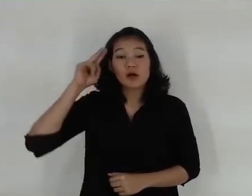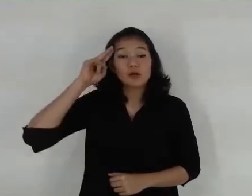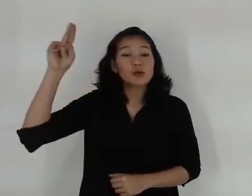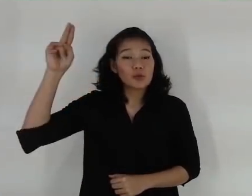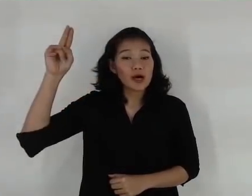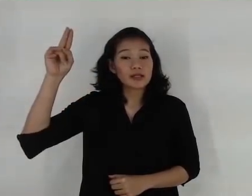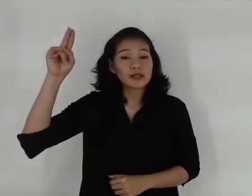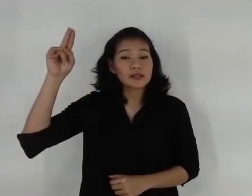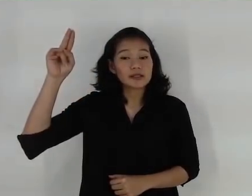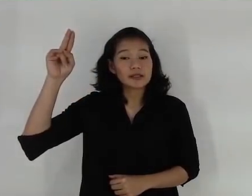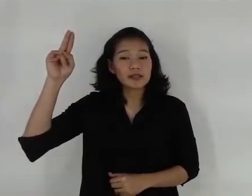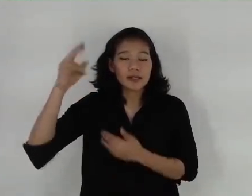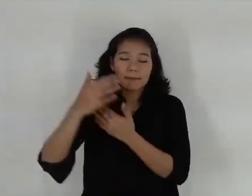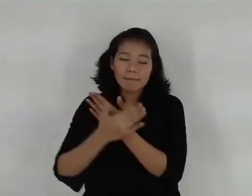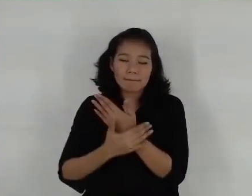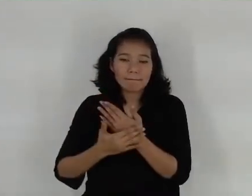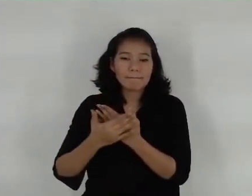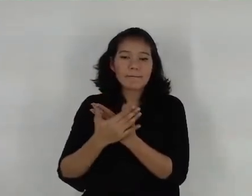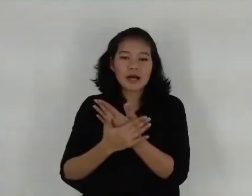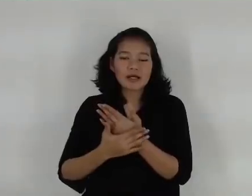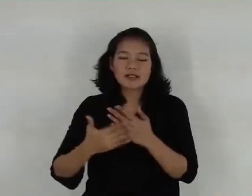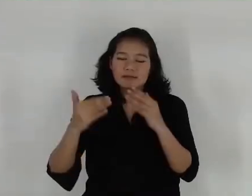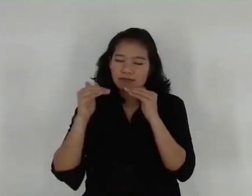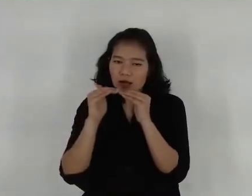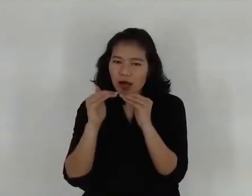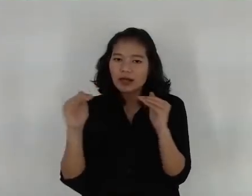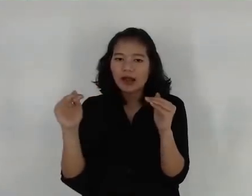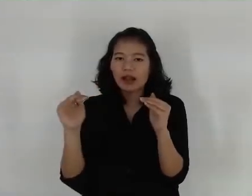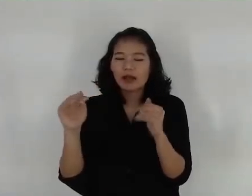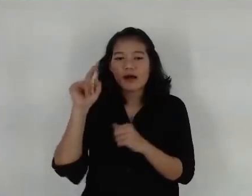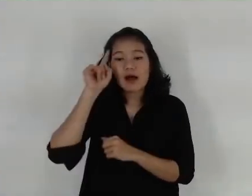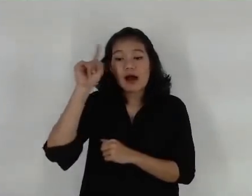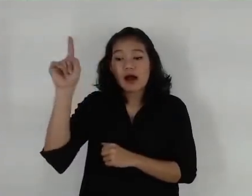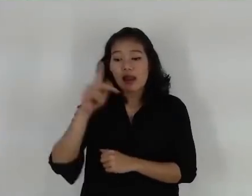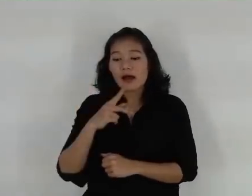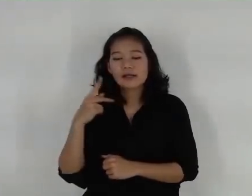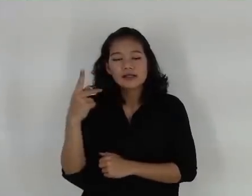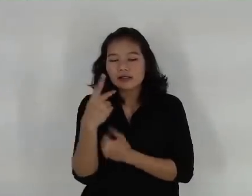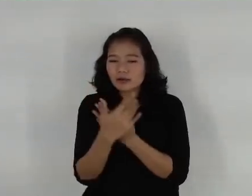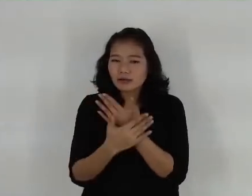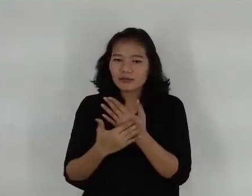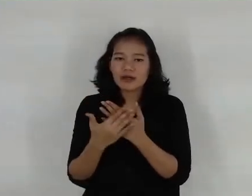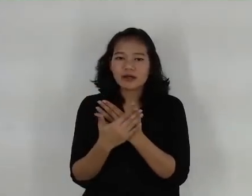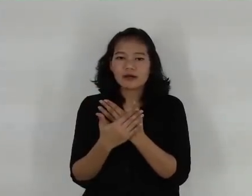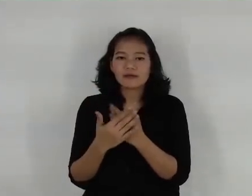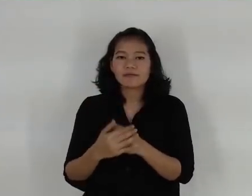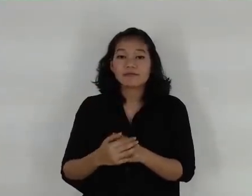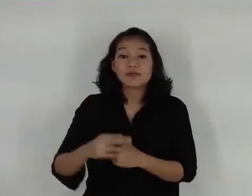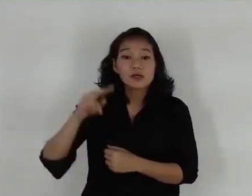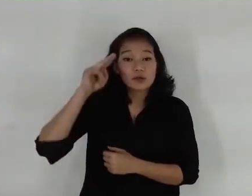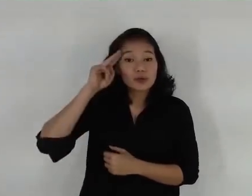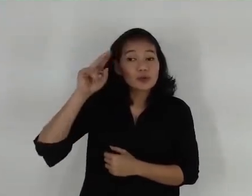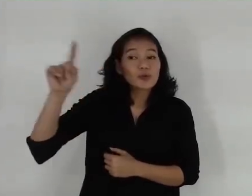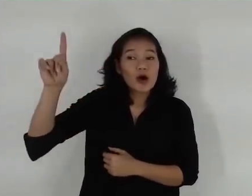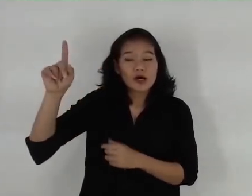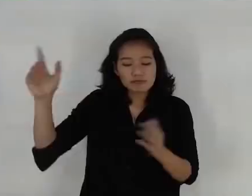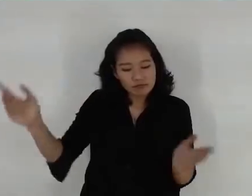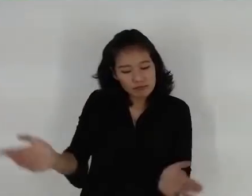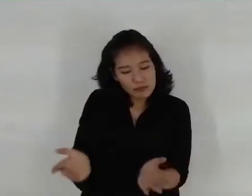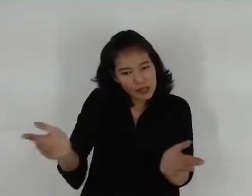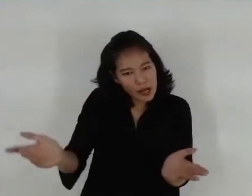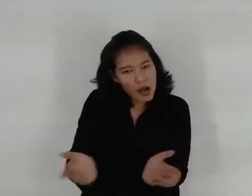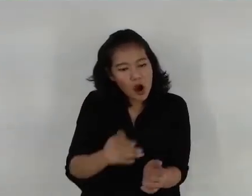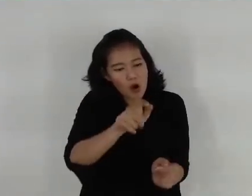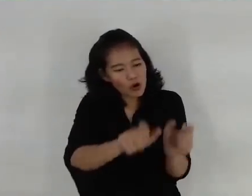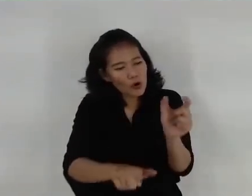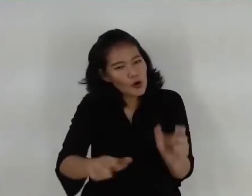adalah pengasih dan Adil Allah kita penyayang Tuhan memelihara orang-orang